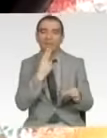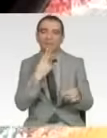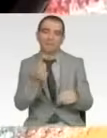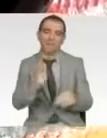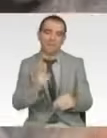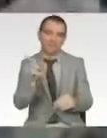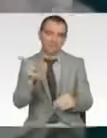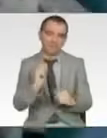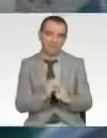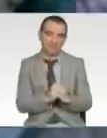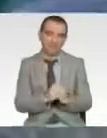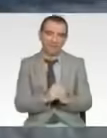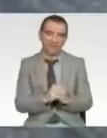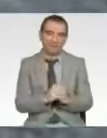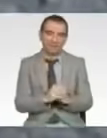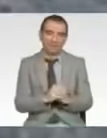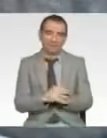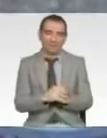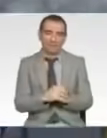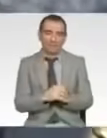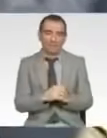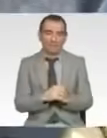yaptı.